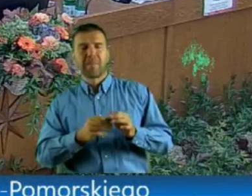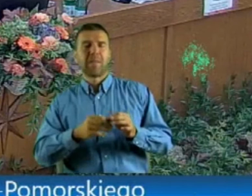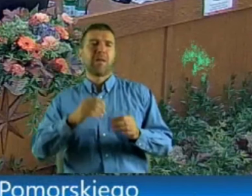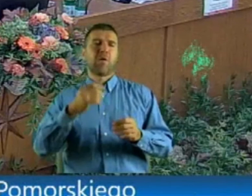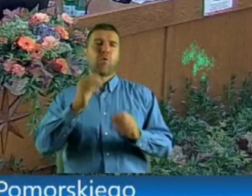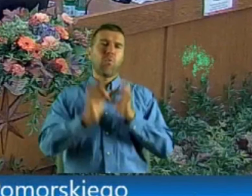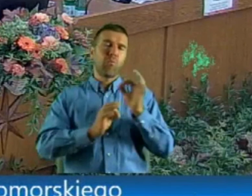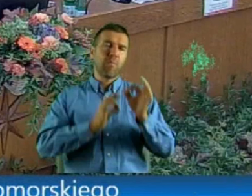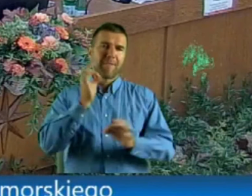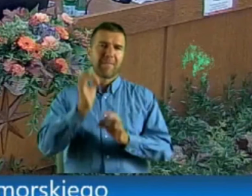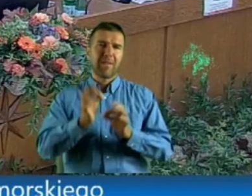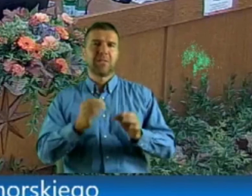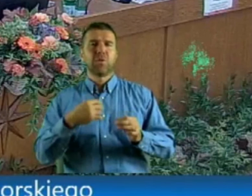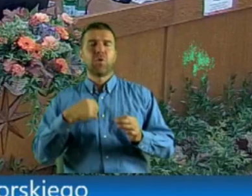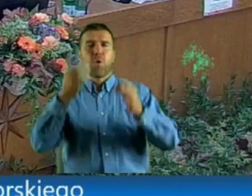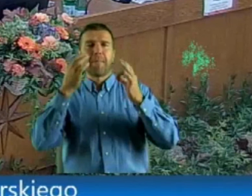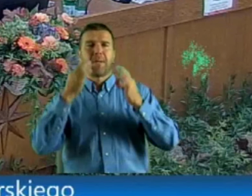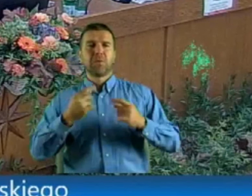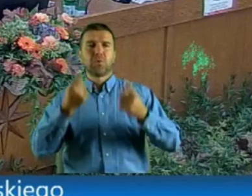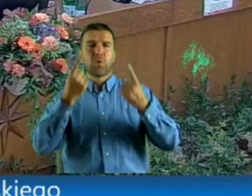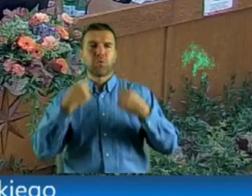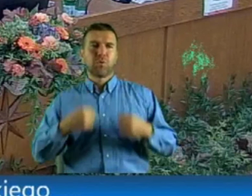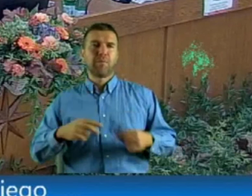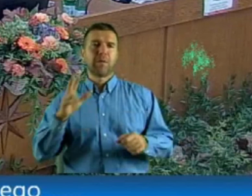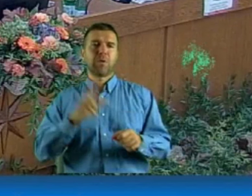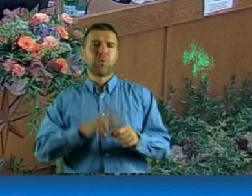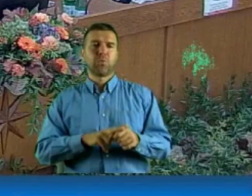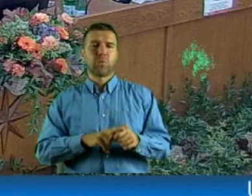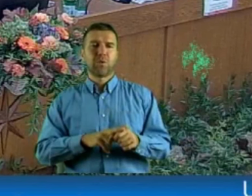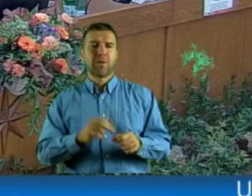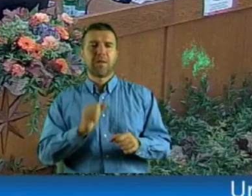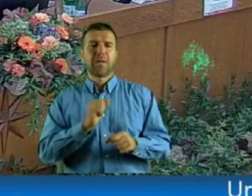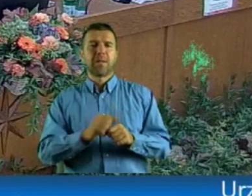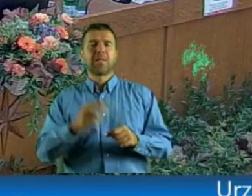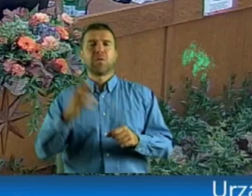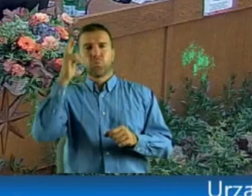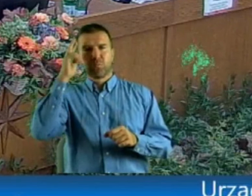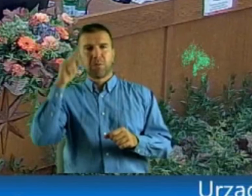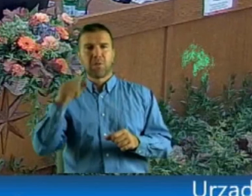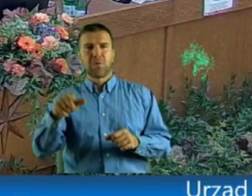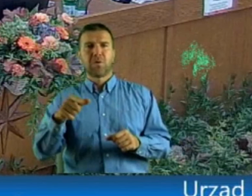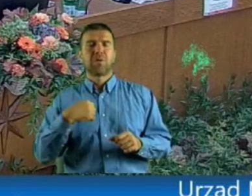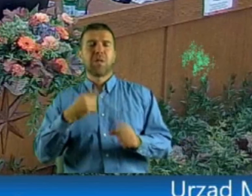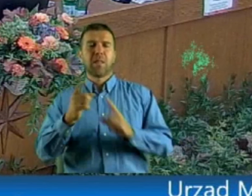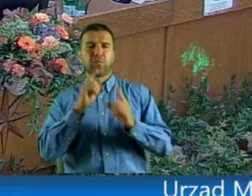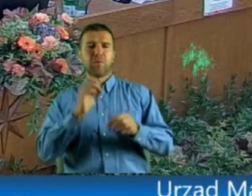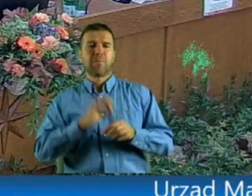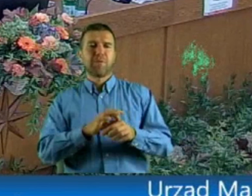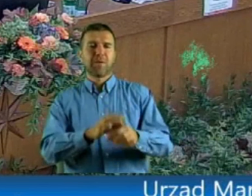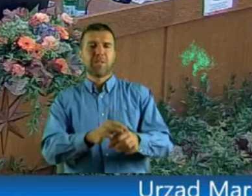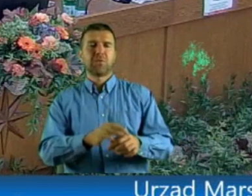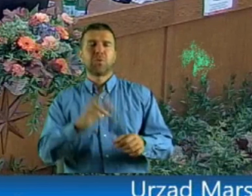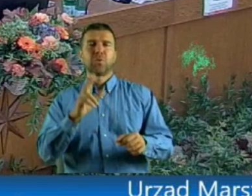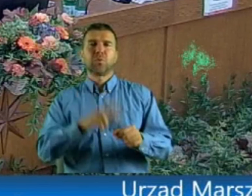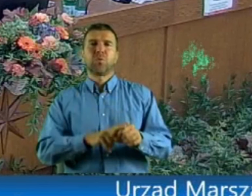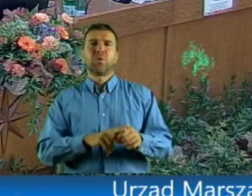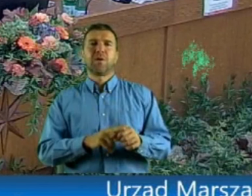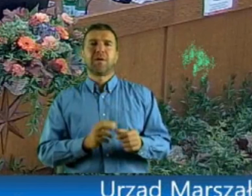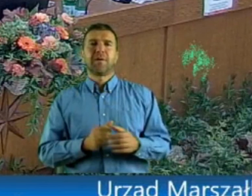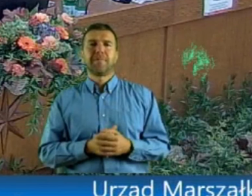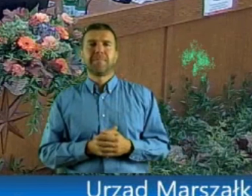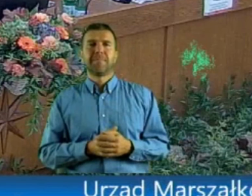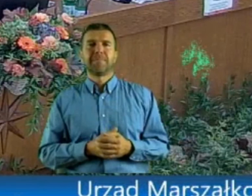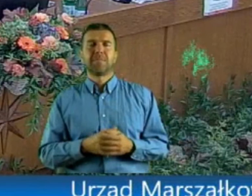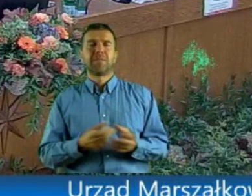naprawdę w obecności osoby, która jest kompetentna do tego, żeby taką dyskusję prowadzić, która później stworzy